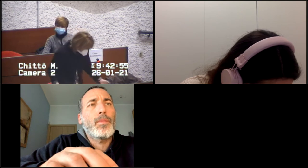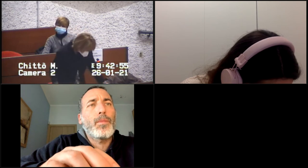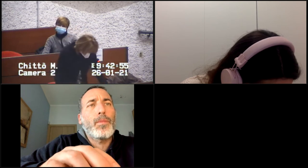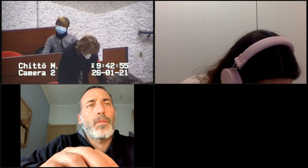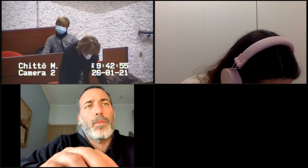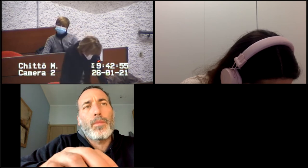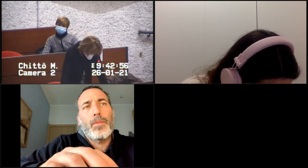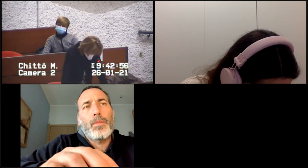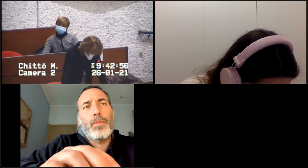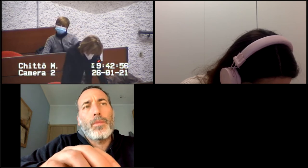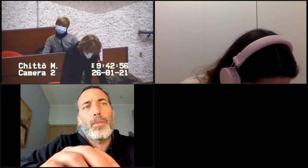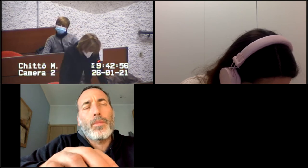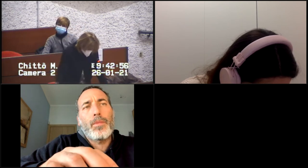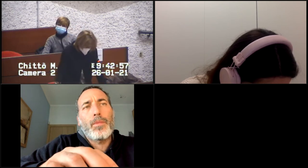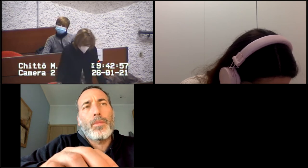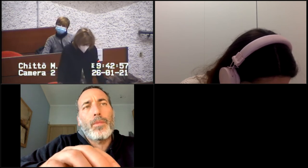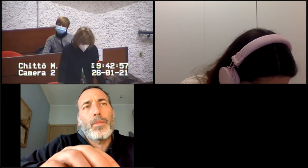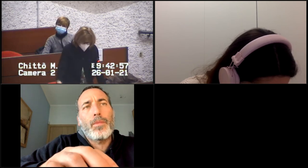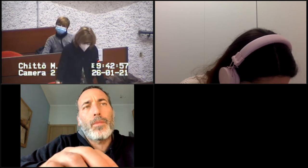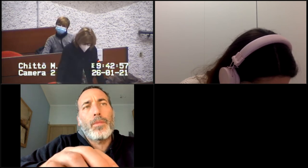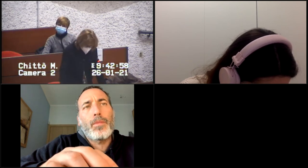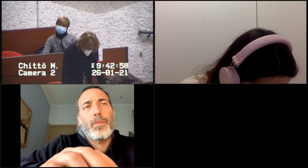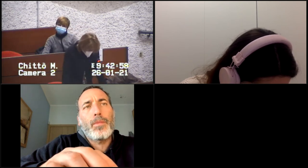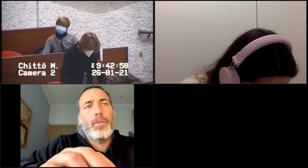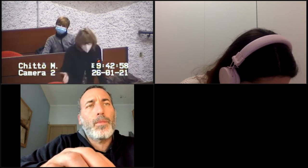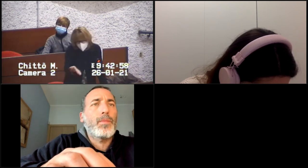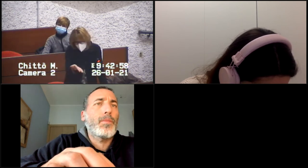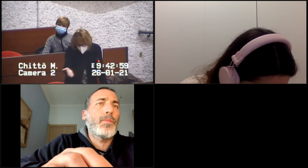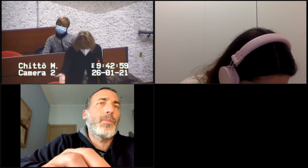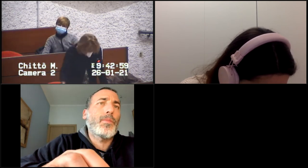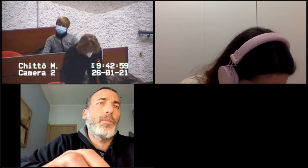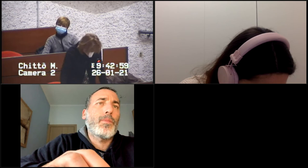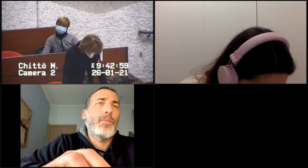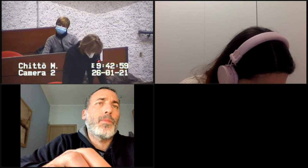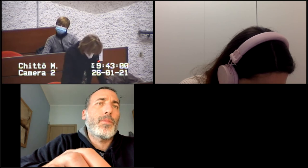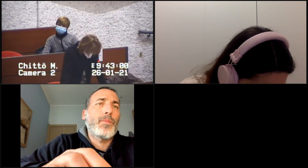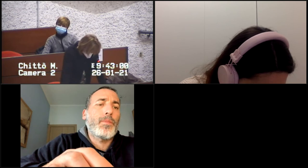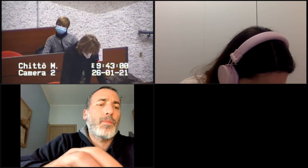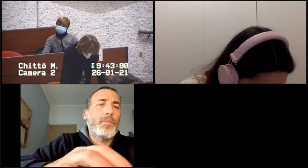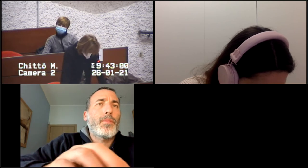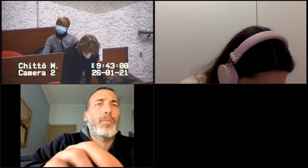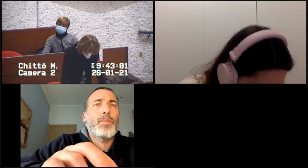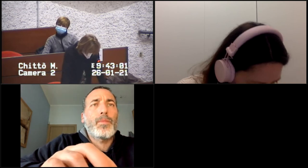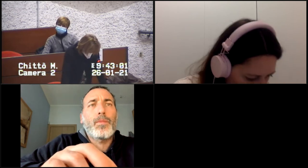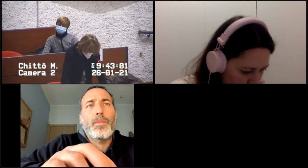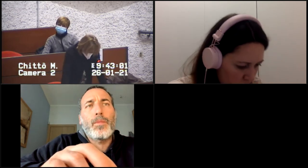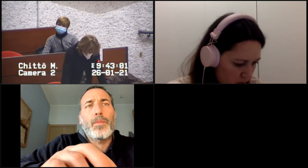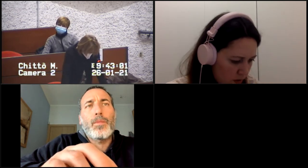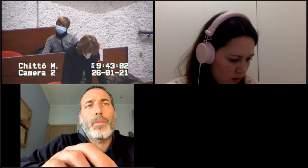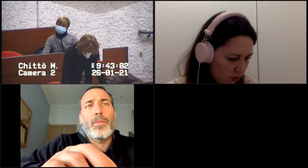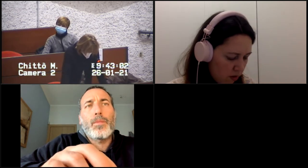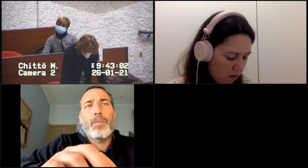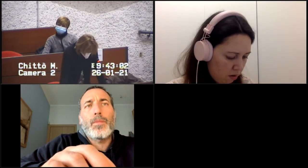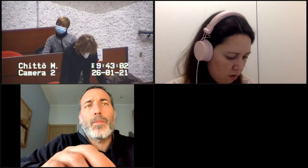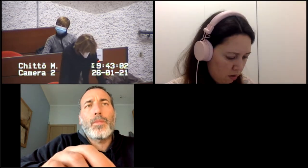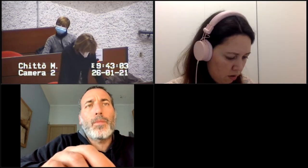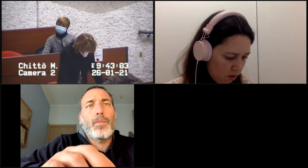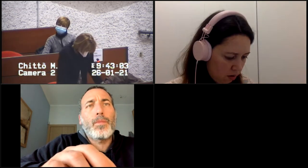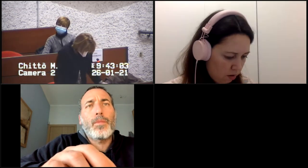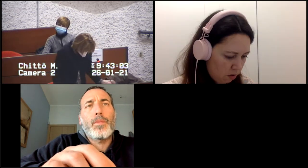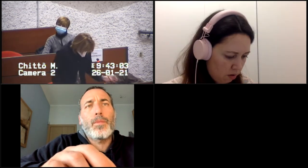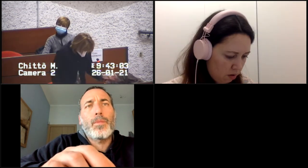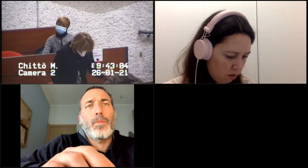ciascuno di noi. Arroganza, presunzione, incompetenza, appunto. E quindi, per questo,